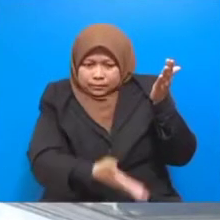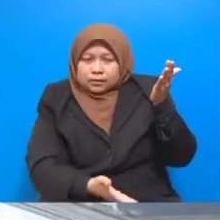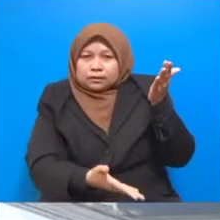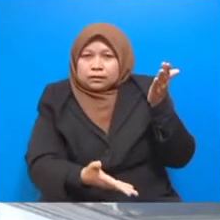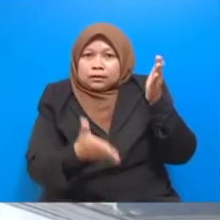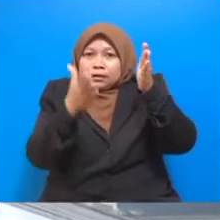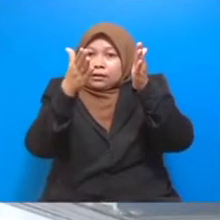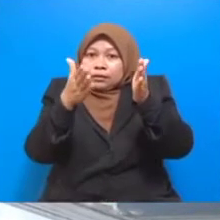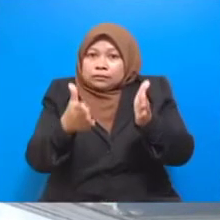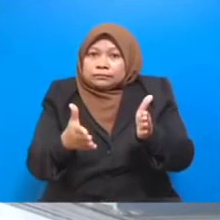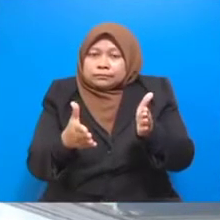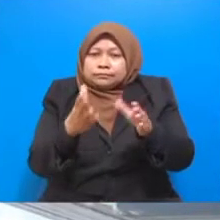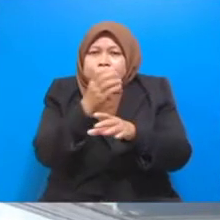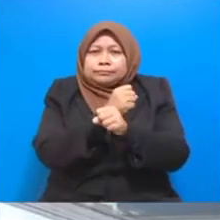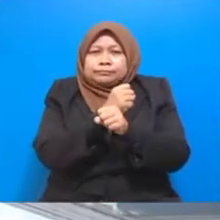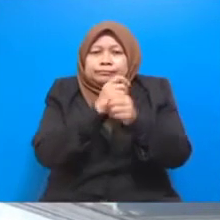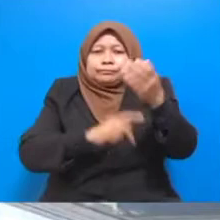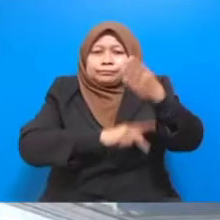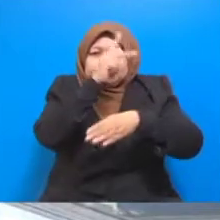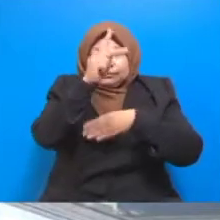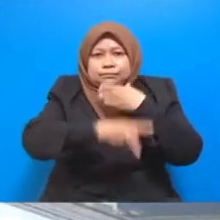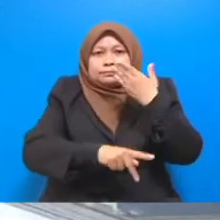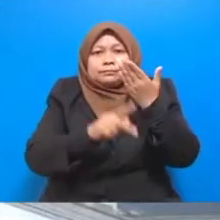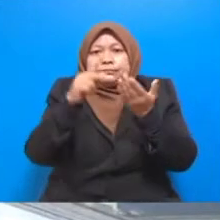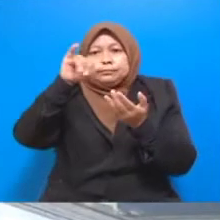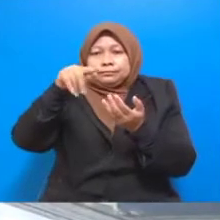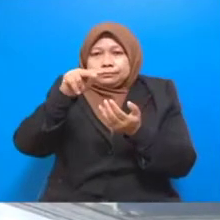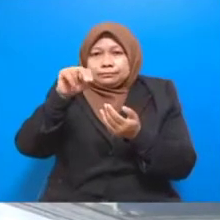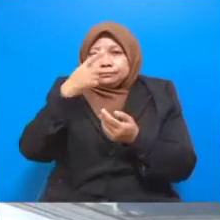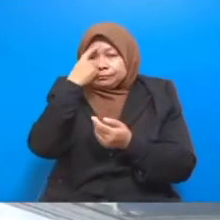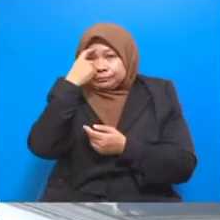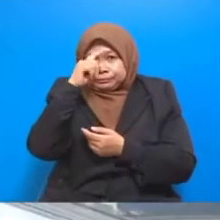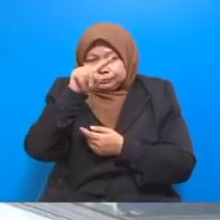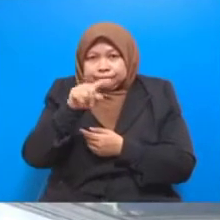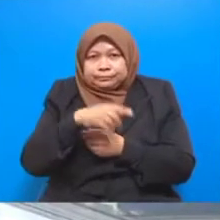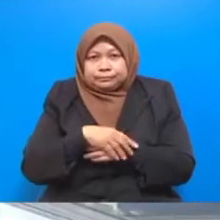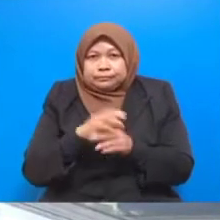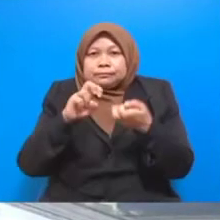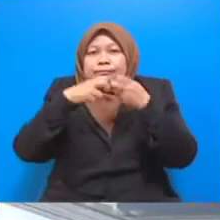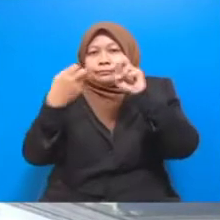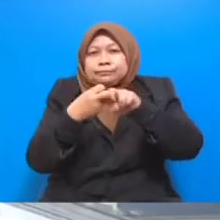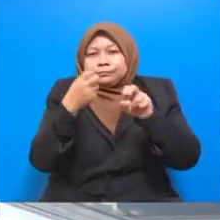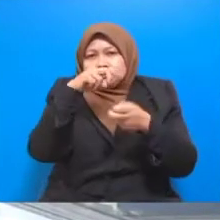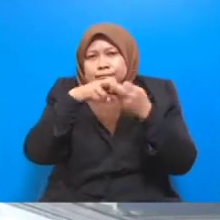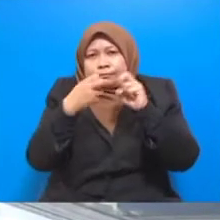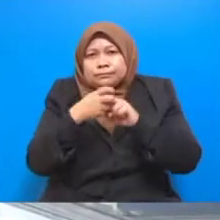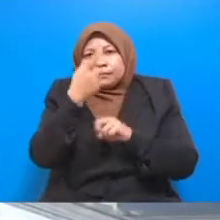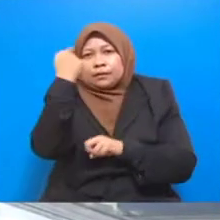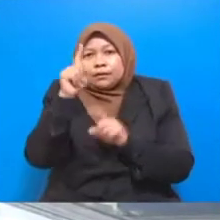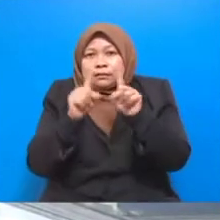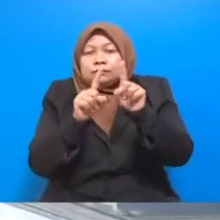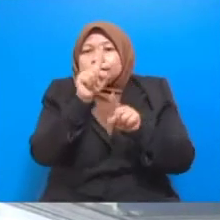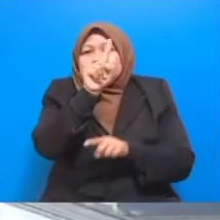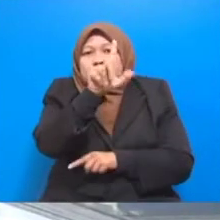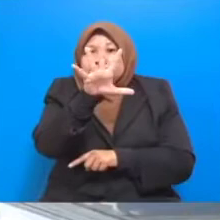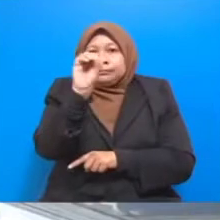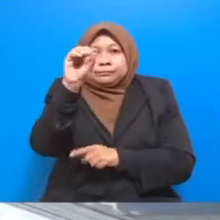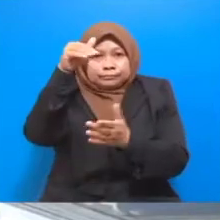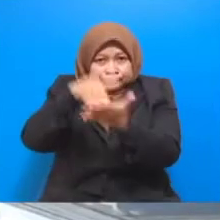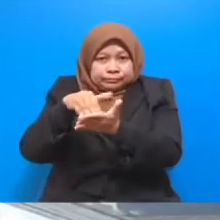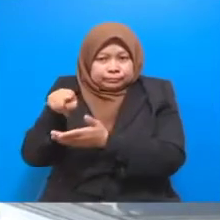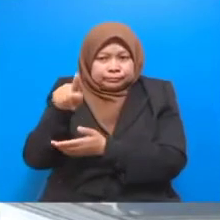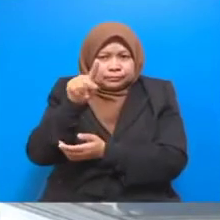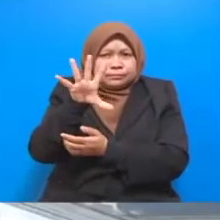mendapat salah satu daripada program pjanoo ini adalah jadi satu masalah karena saya dipantan rp150000